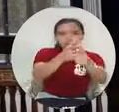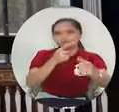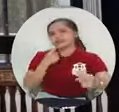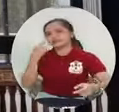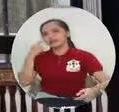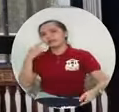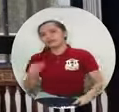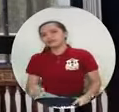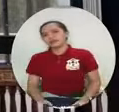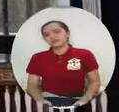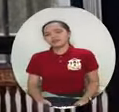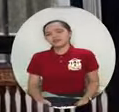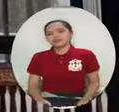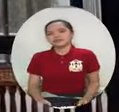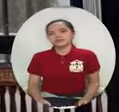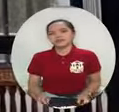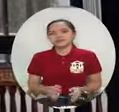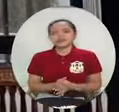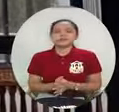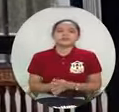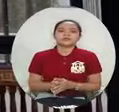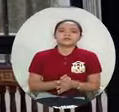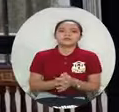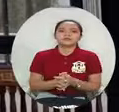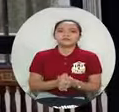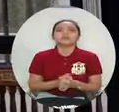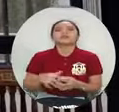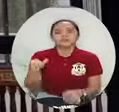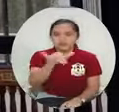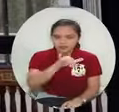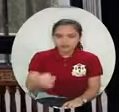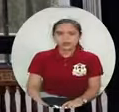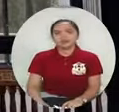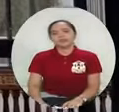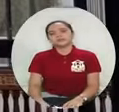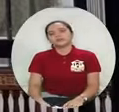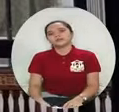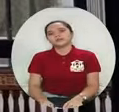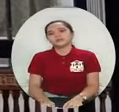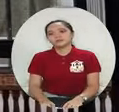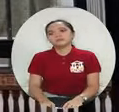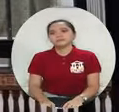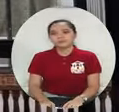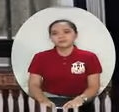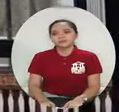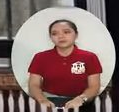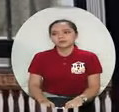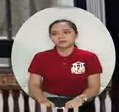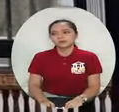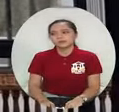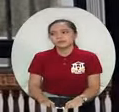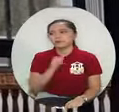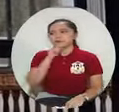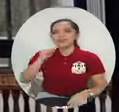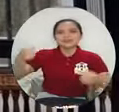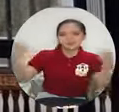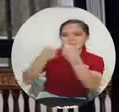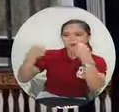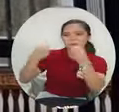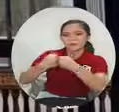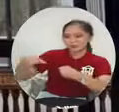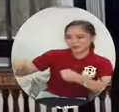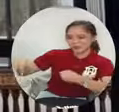certainly. Okay? Then, so fight I, not as one that beat it there. What an ikigbugno